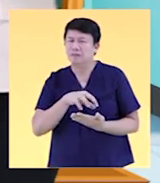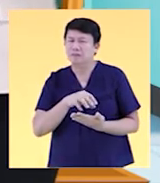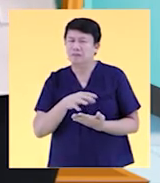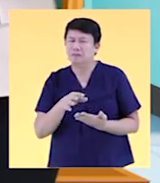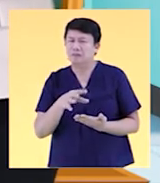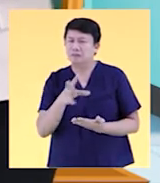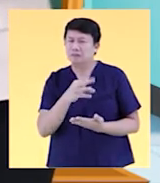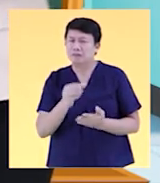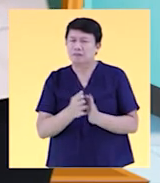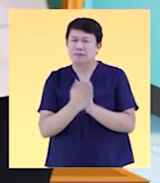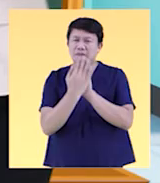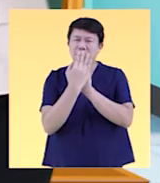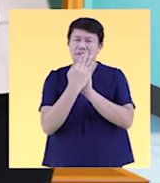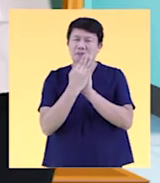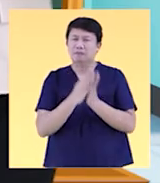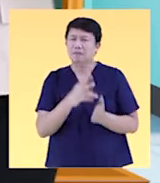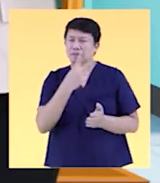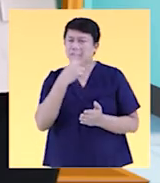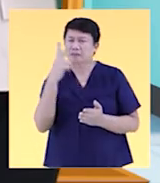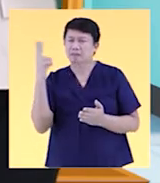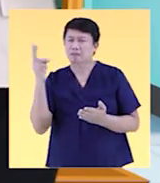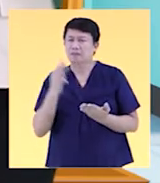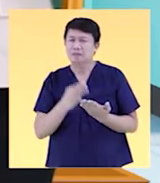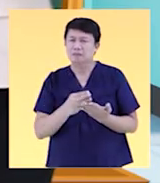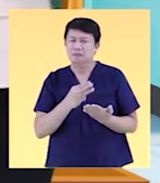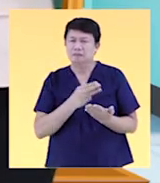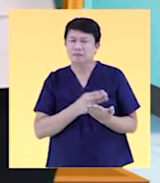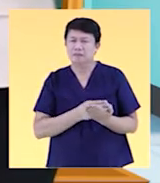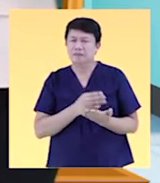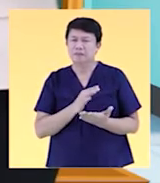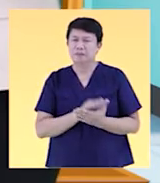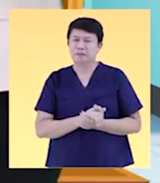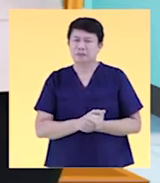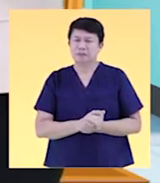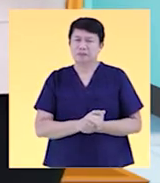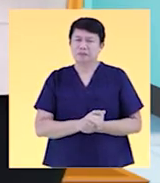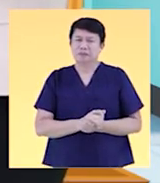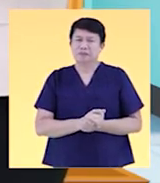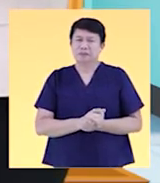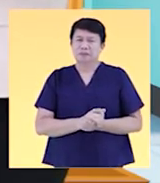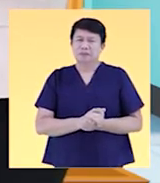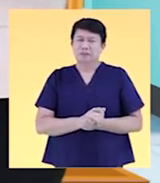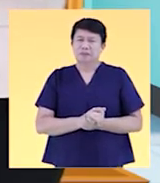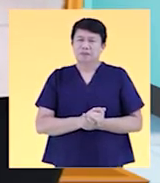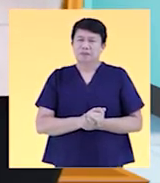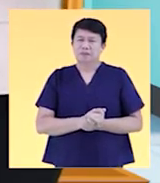halagang 25 pesos. Tignan ulit ang menu.